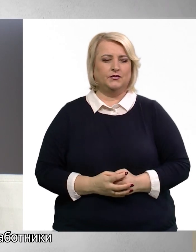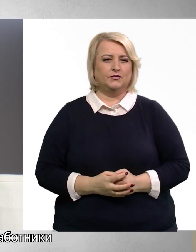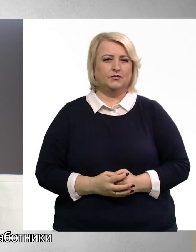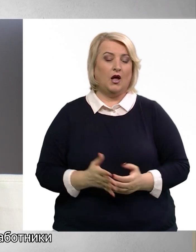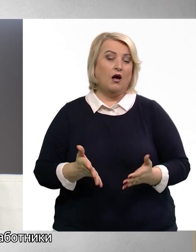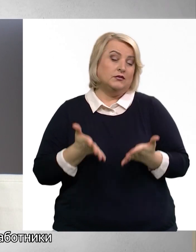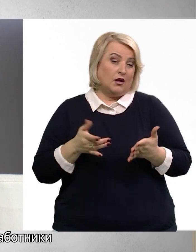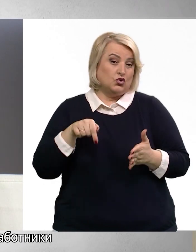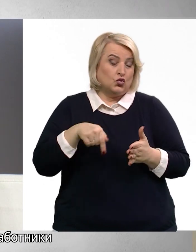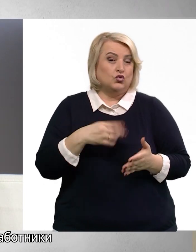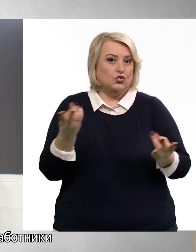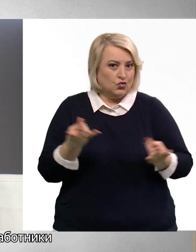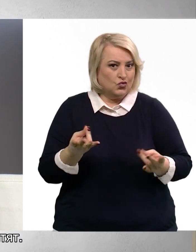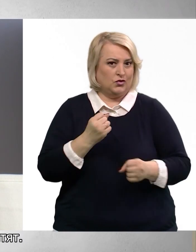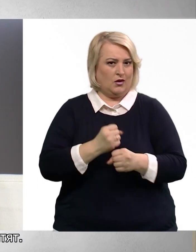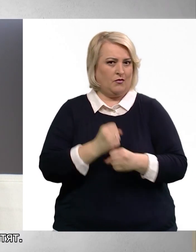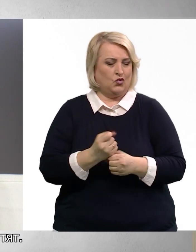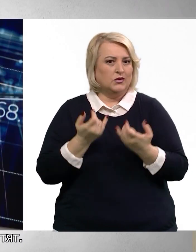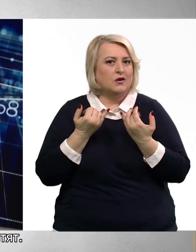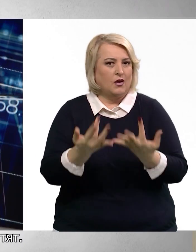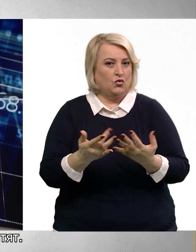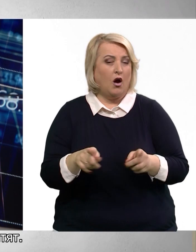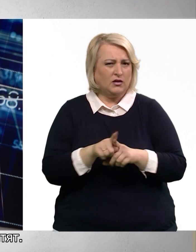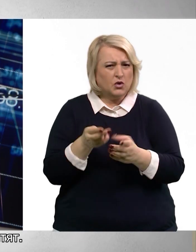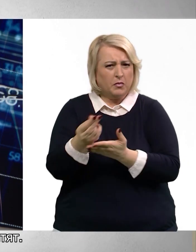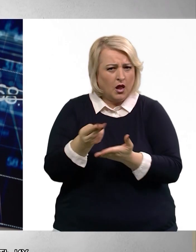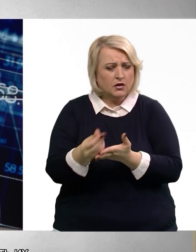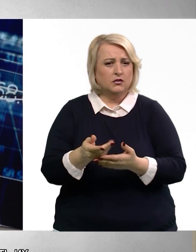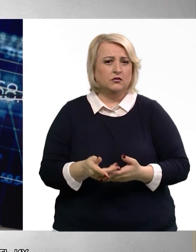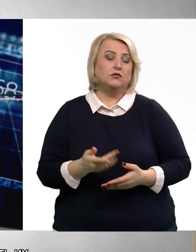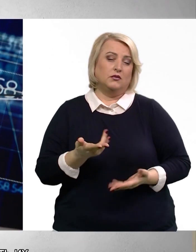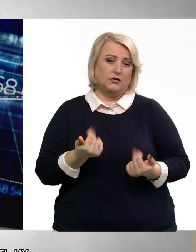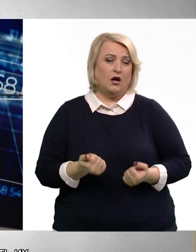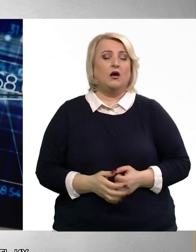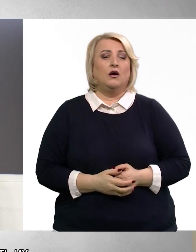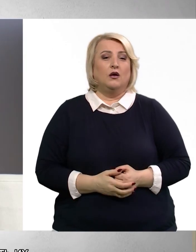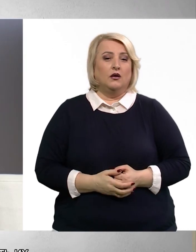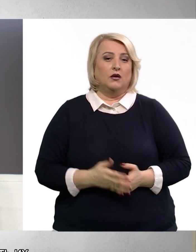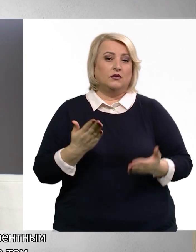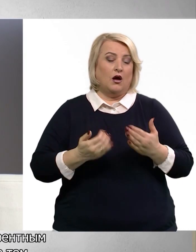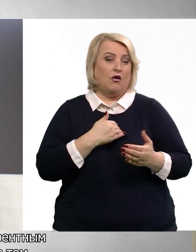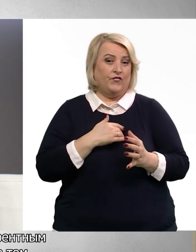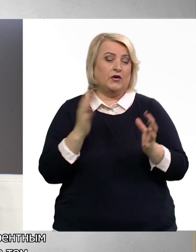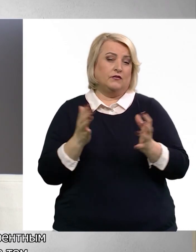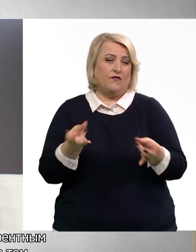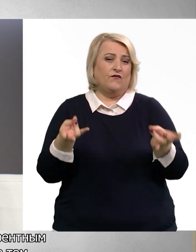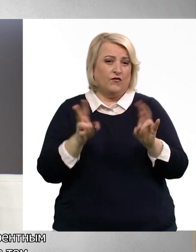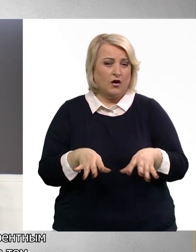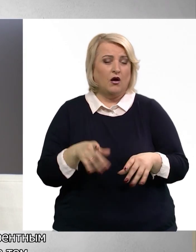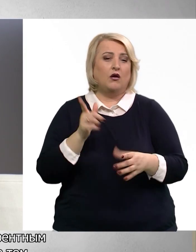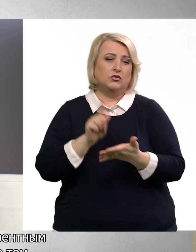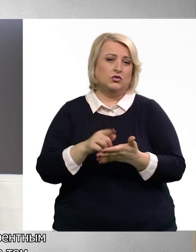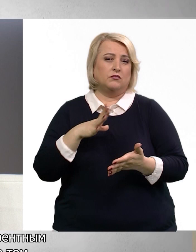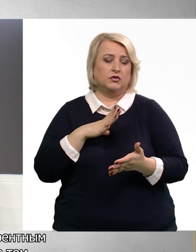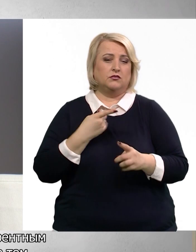sunt doriți aici acasă și sigur că și companiile... Și să și achitați, domnule Alexandru. Da, și companiile. Adică... Dacă doresc să îi mențină, ei vor trebui să facă față